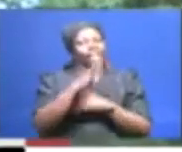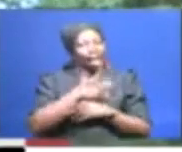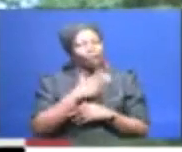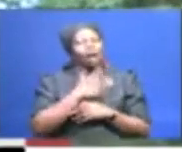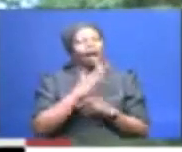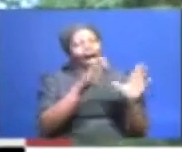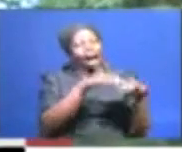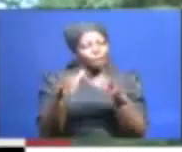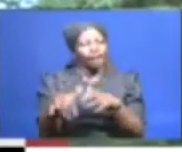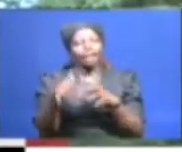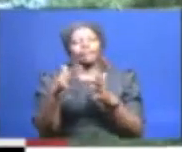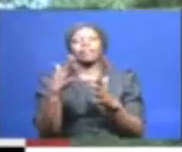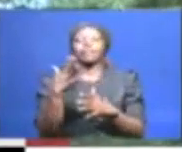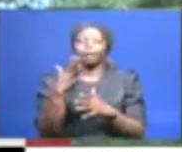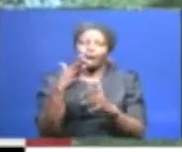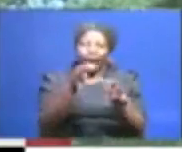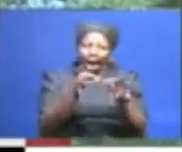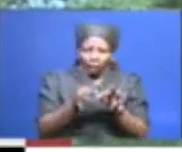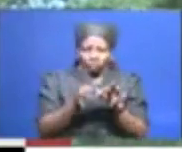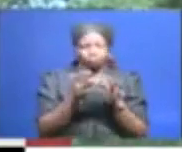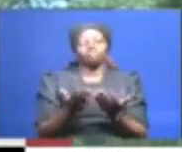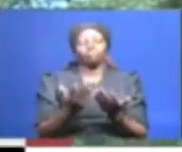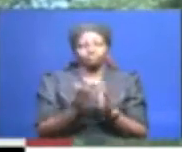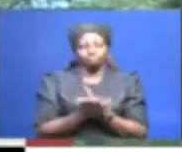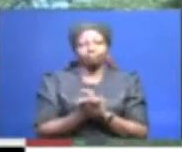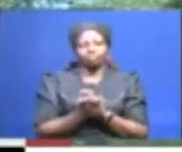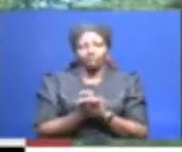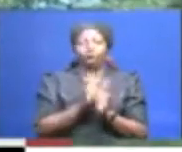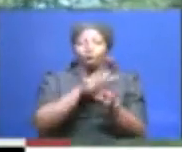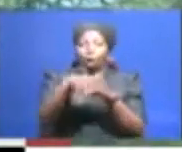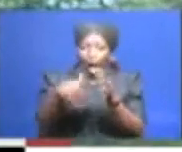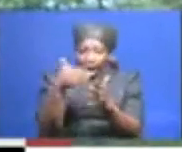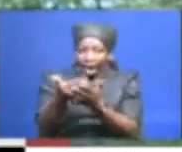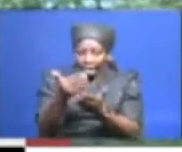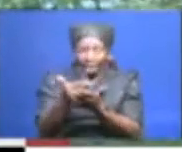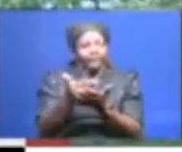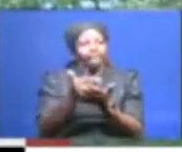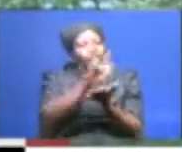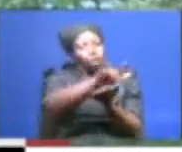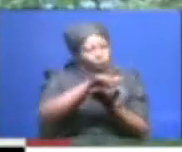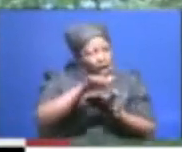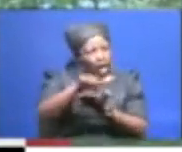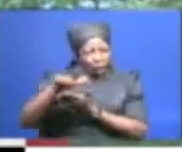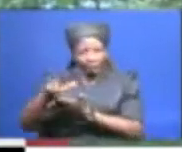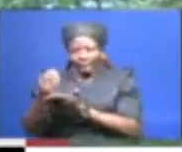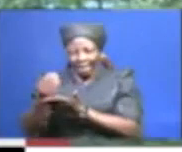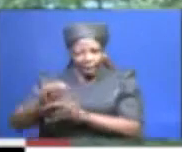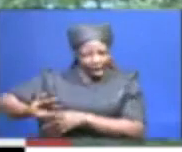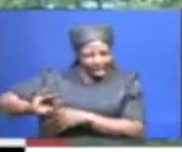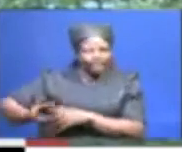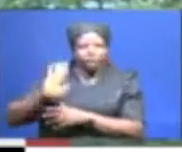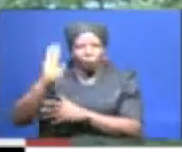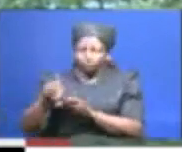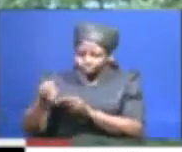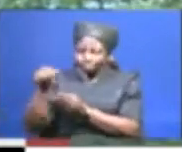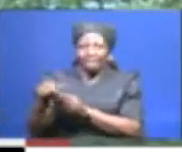sukari. Nini mnanielewa? Madeni yote tutaweka kando. Tutaenda kupambana na sisi kama serikali vile